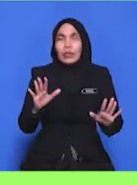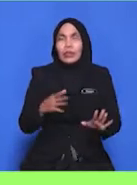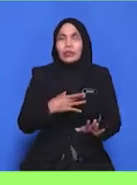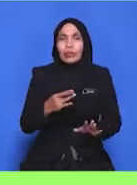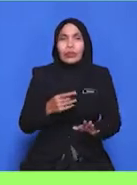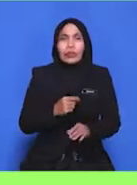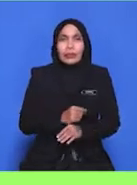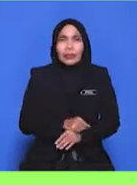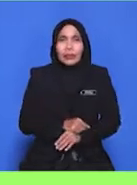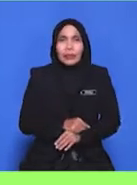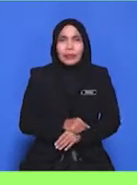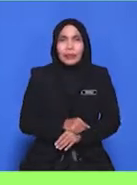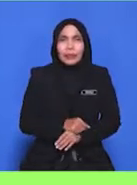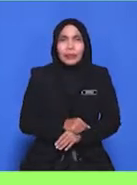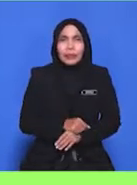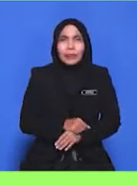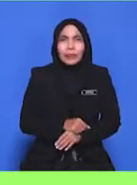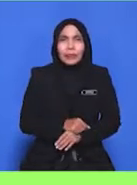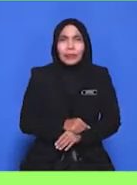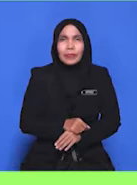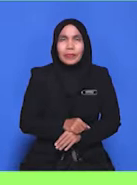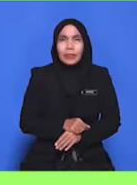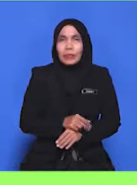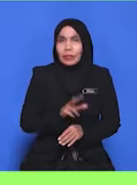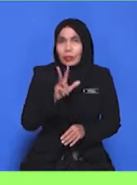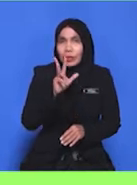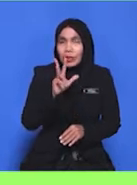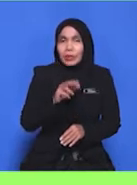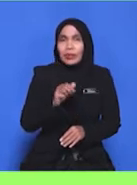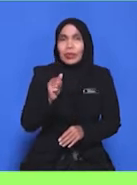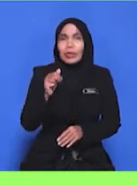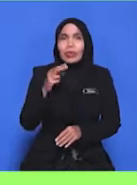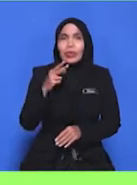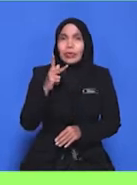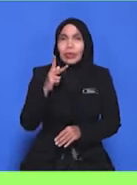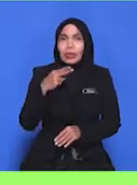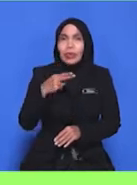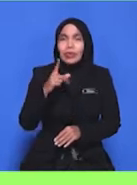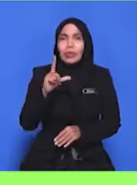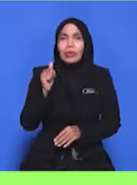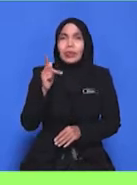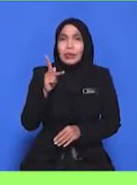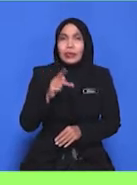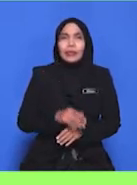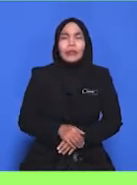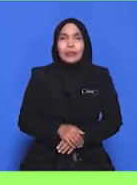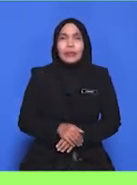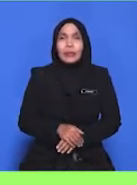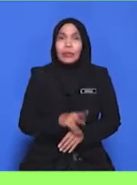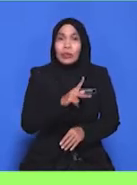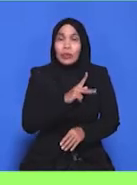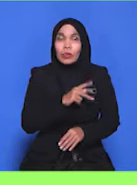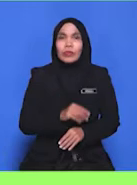pentadbiran kerajaan Umayyah. Seterusnya, dari aspek akhlak pula. Khalifah mengamalkan